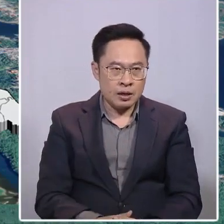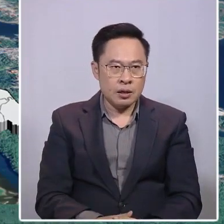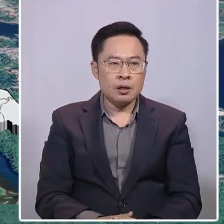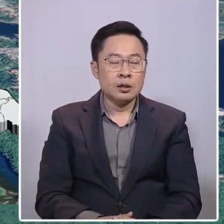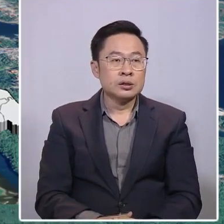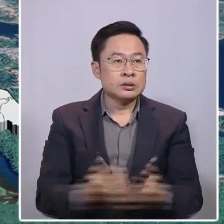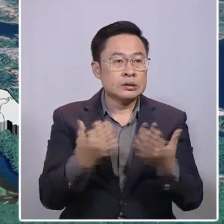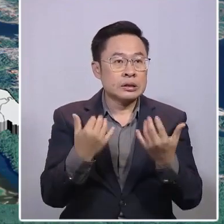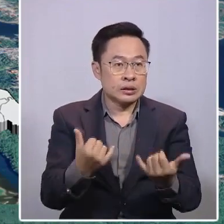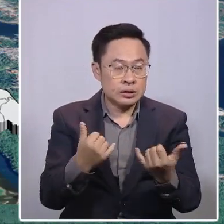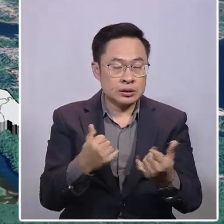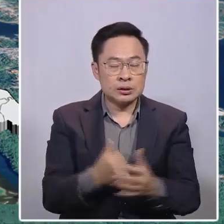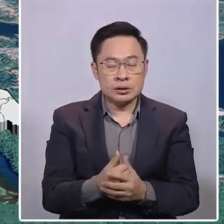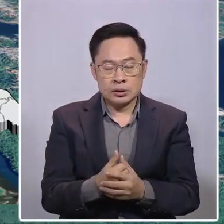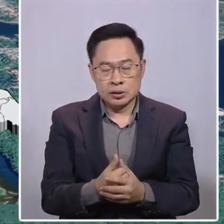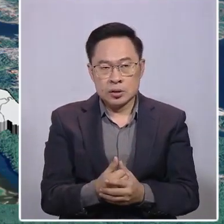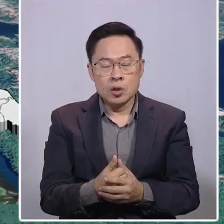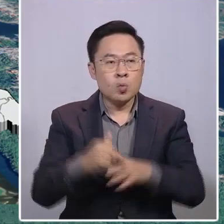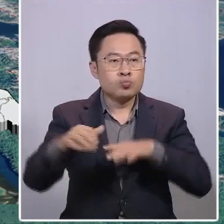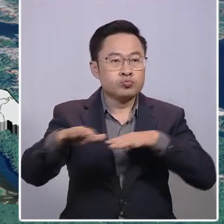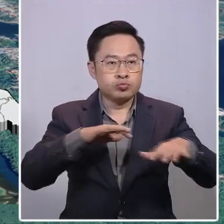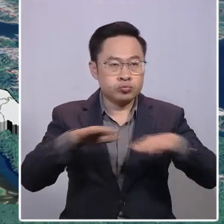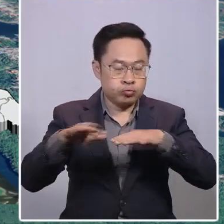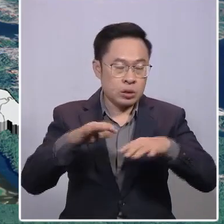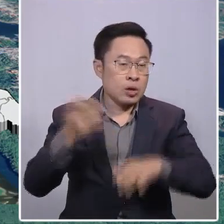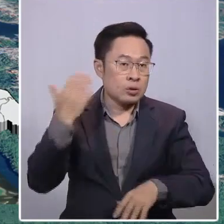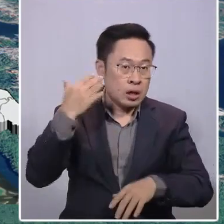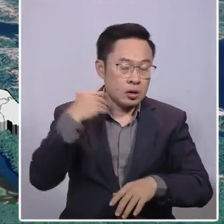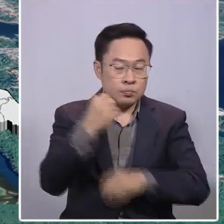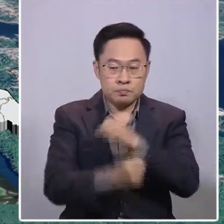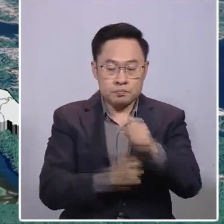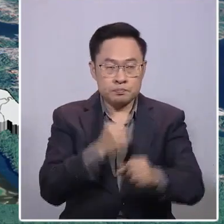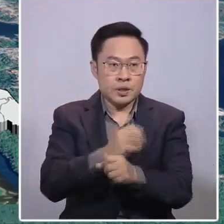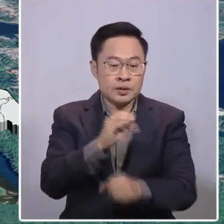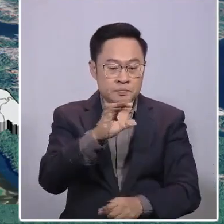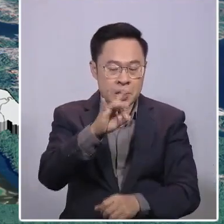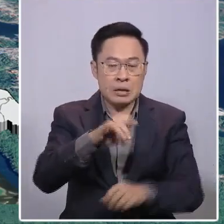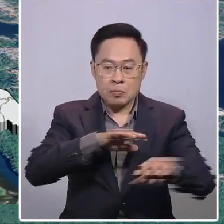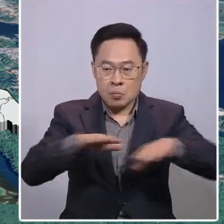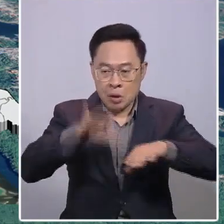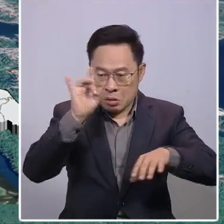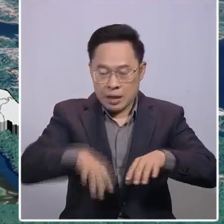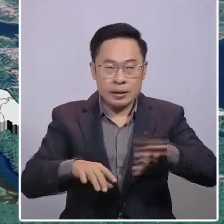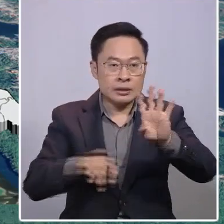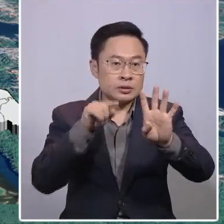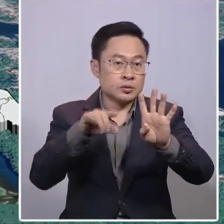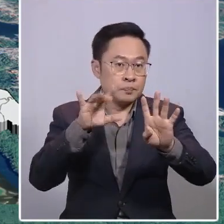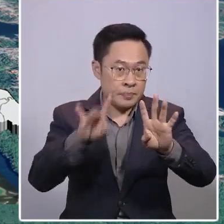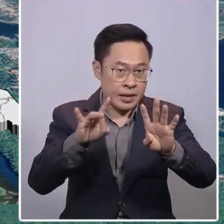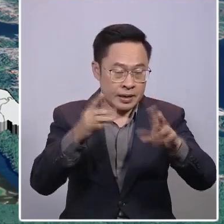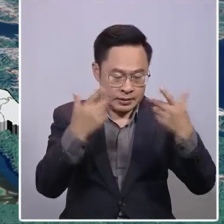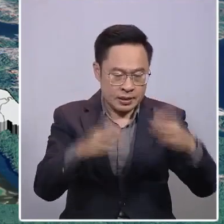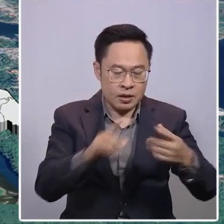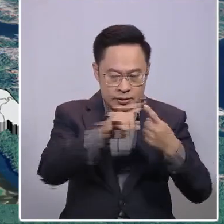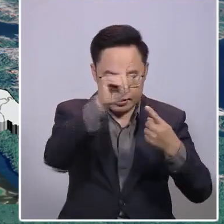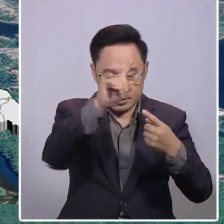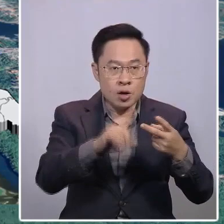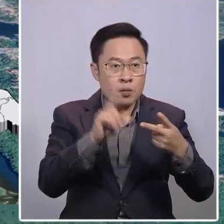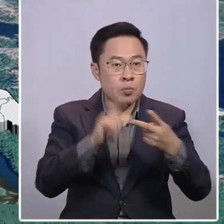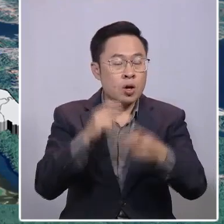ารอบนี้นะคะแต่ว่าขนาดของแผ่นดินไหวก็เยอะกว่าคือ 4.8 หลังจากนั้นมาค่ะในวันที่20สิงหาคมใน